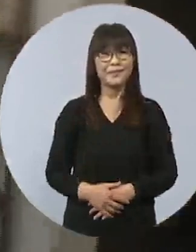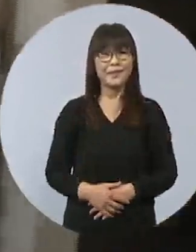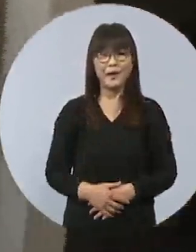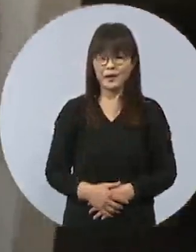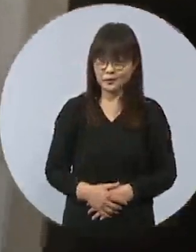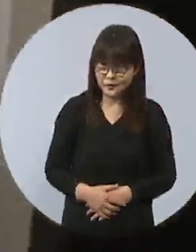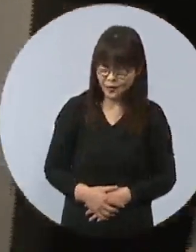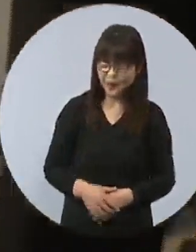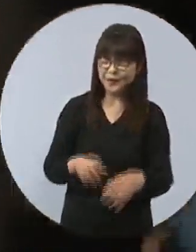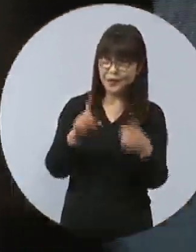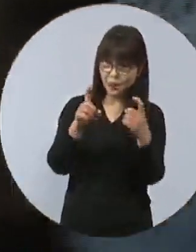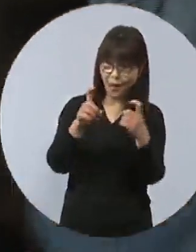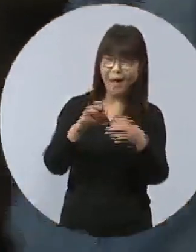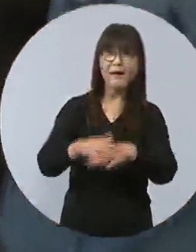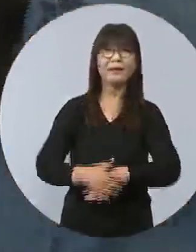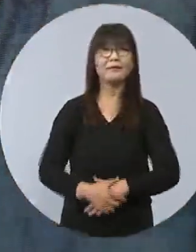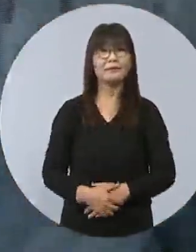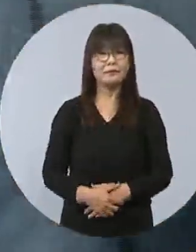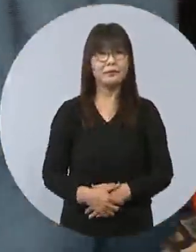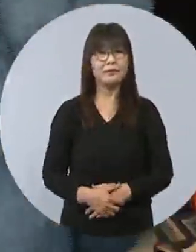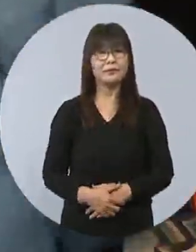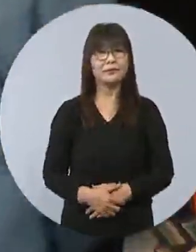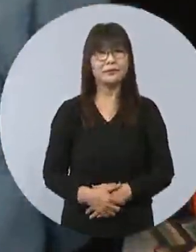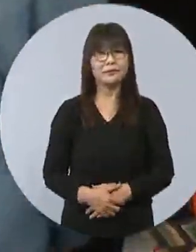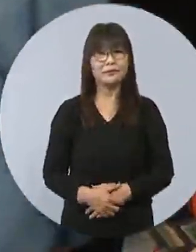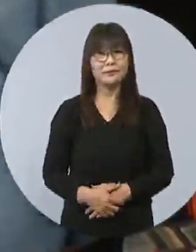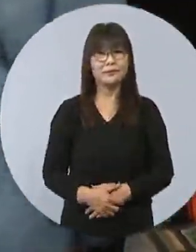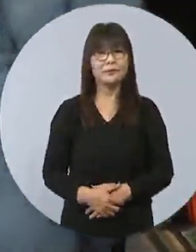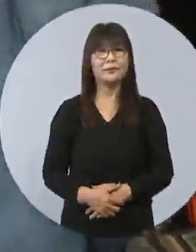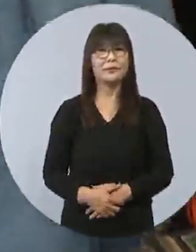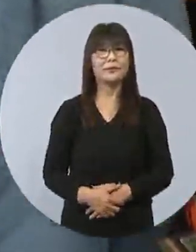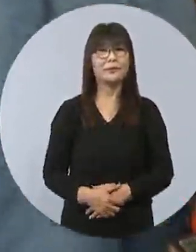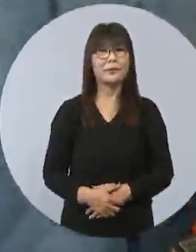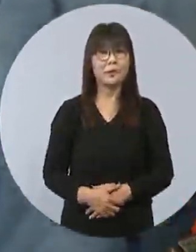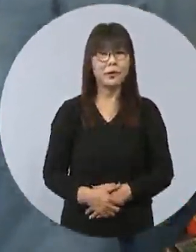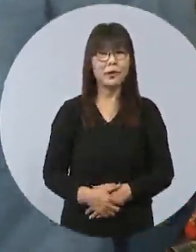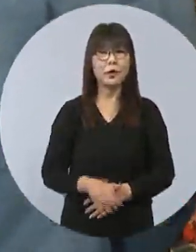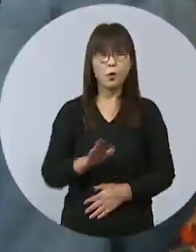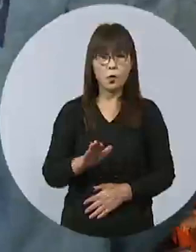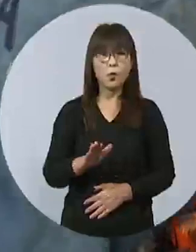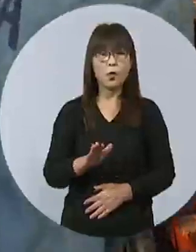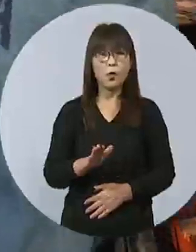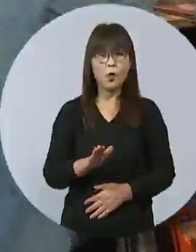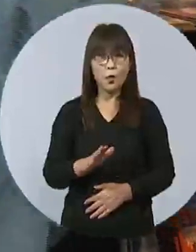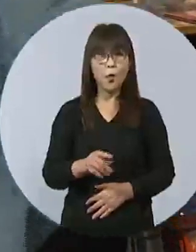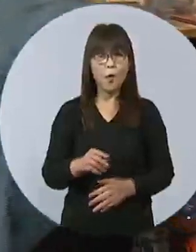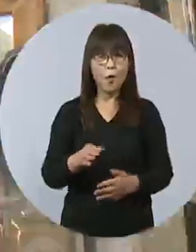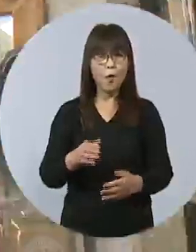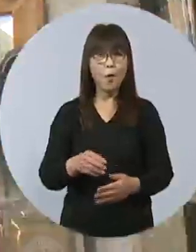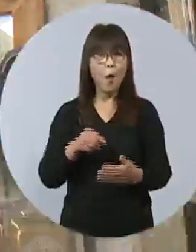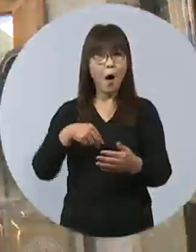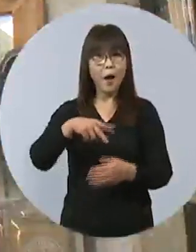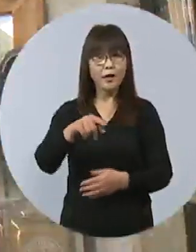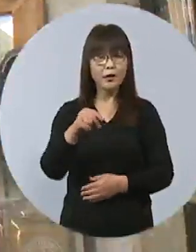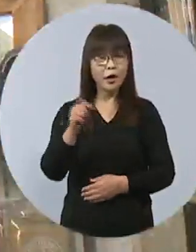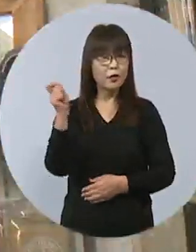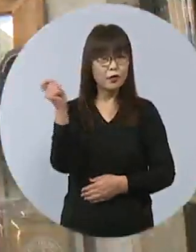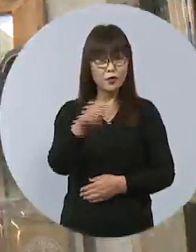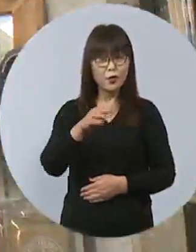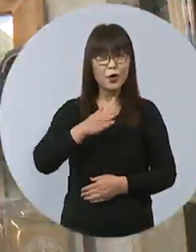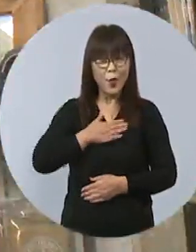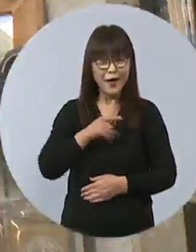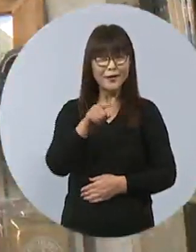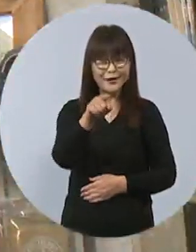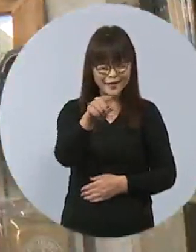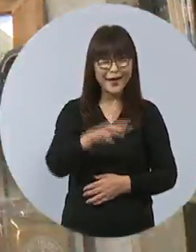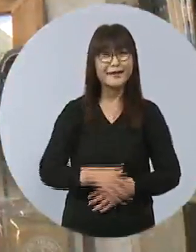こんにちは。 こんにちは。 すみません、お邪魔しております。すごい、これもうお店入ってきてすぐ正面にこちらありますけ